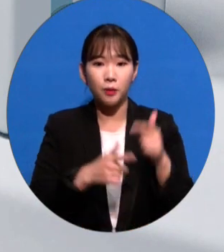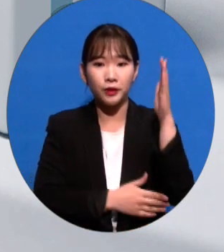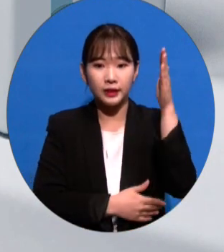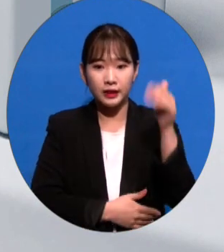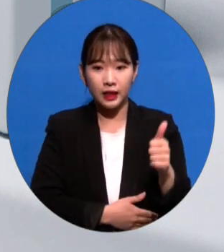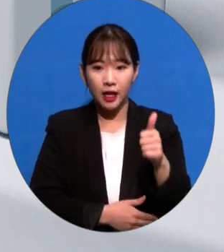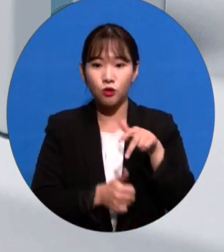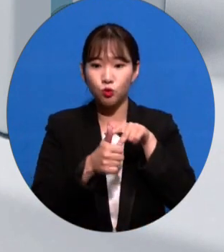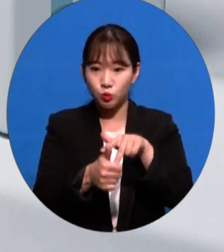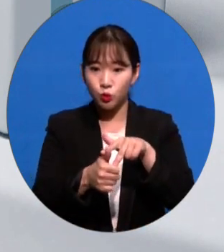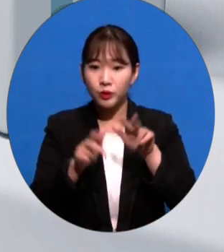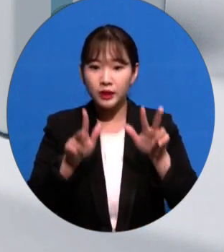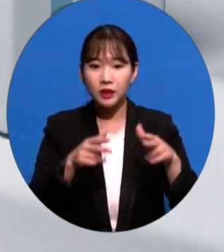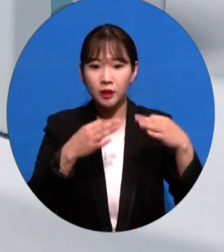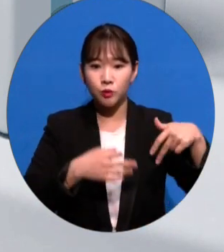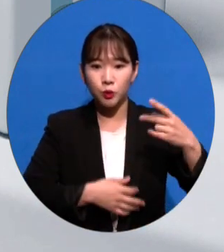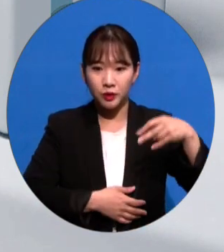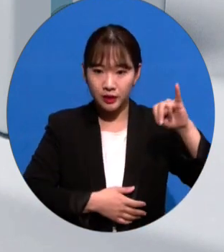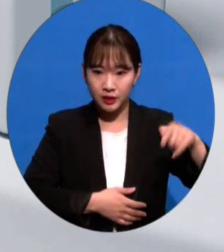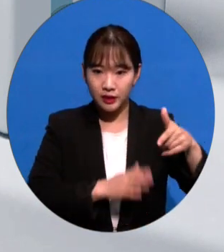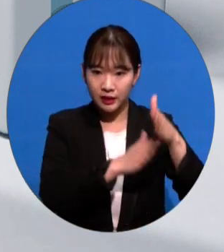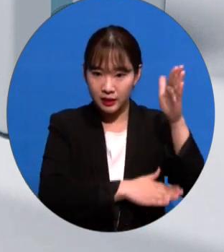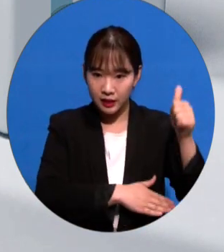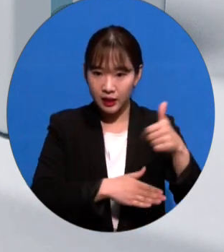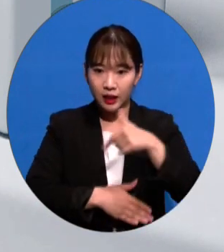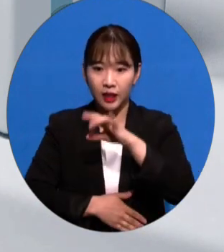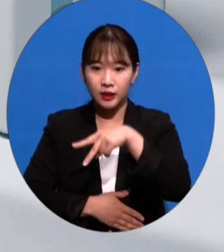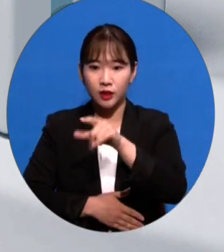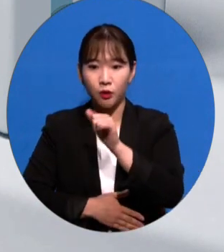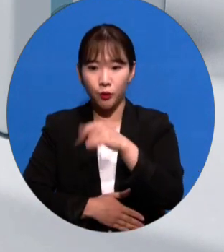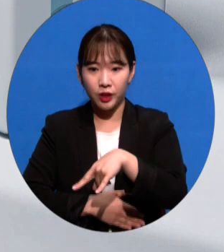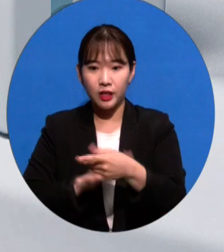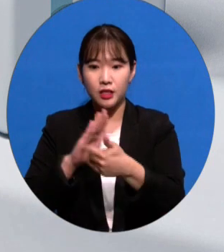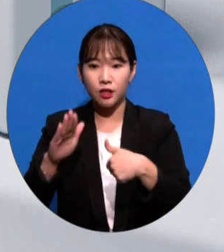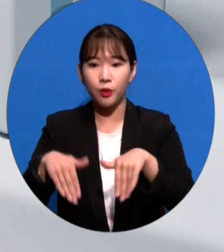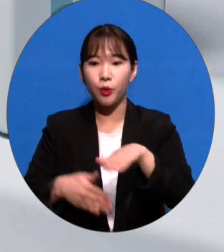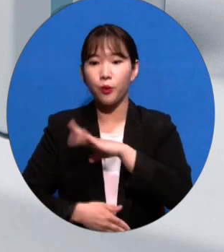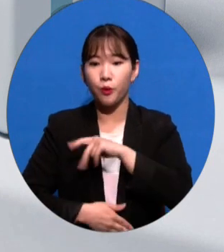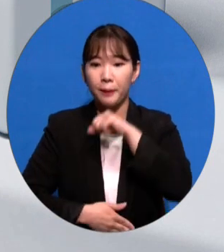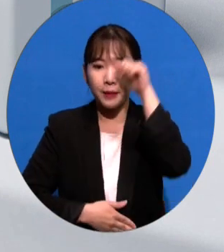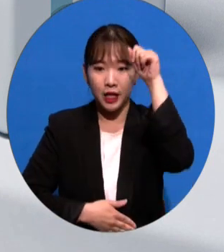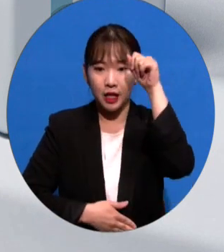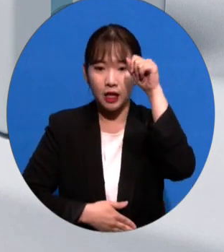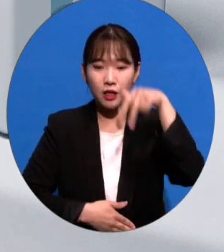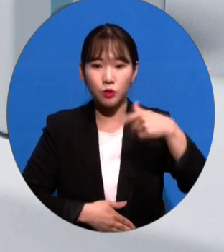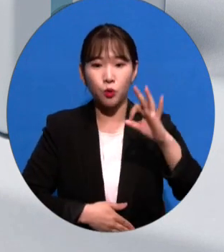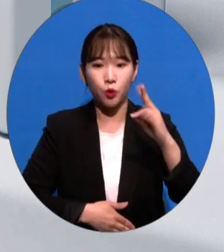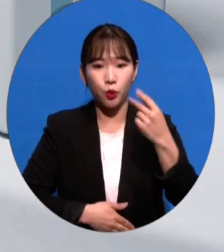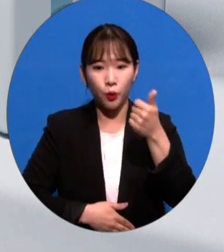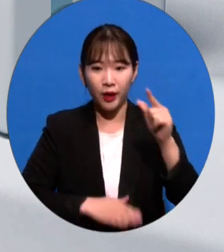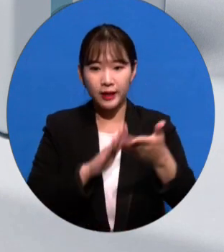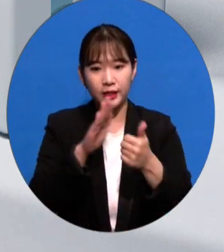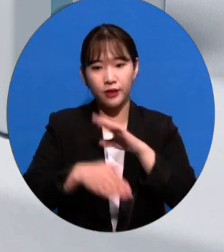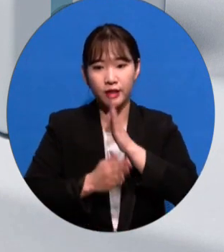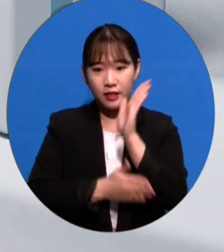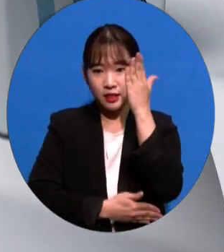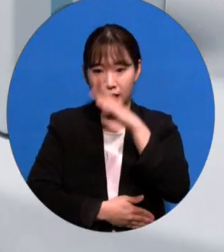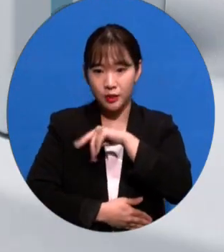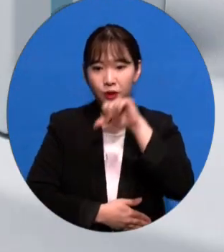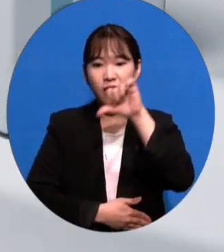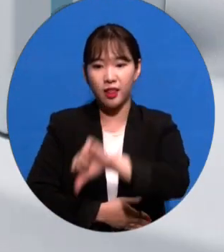목포시장 경선 후보자는 현 김종식 시장과 강성희 전 도의원이 컷오프를 통과했고 조요한 전 시의원은